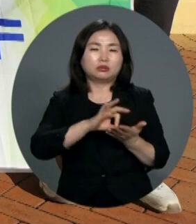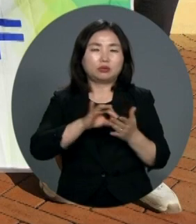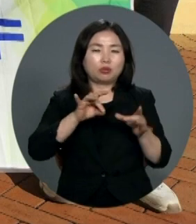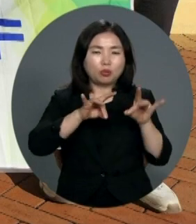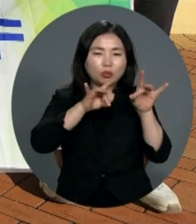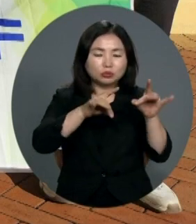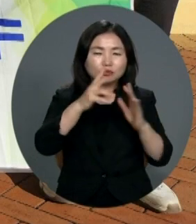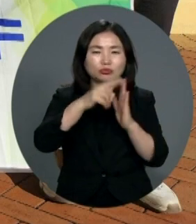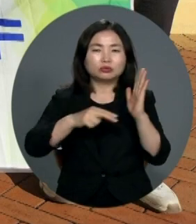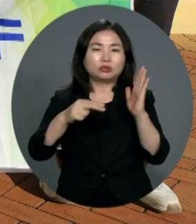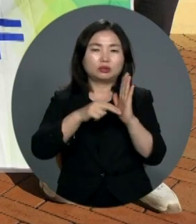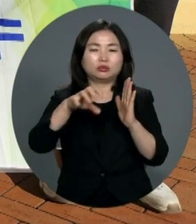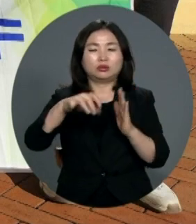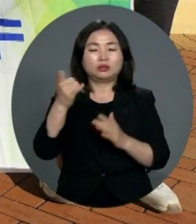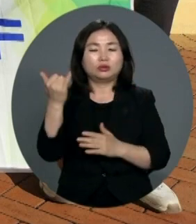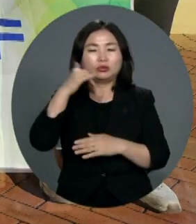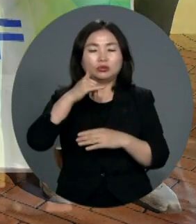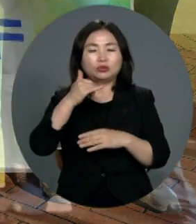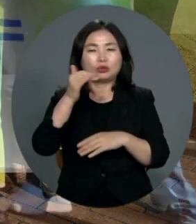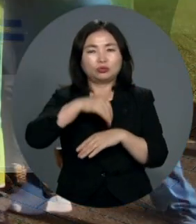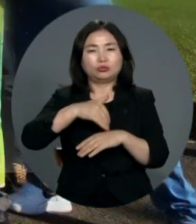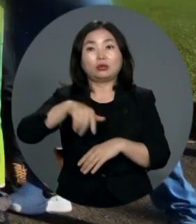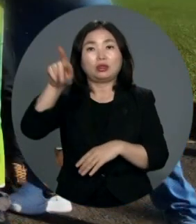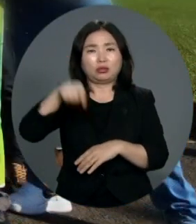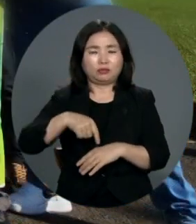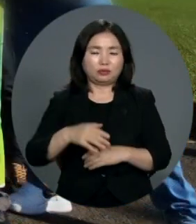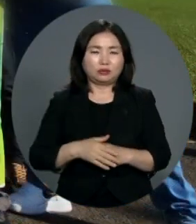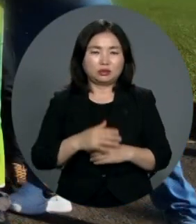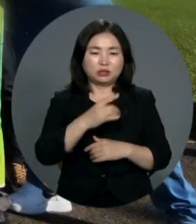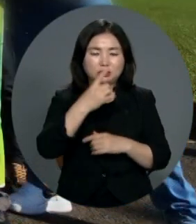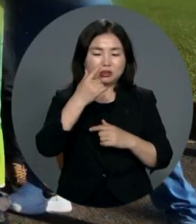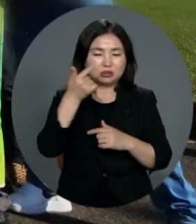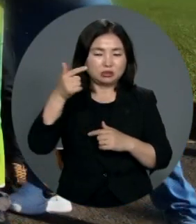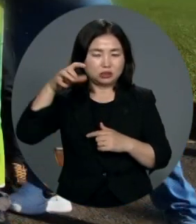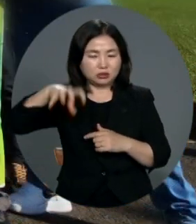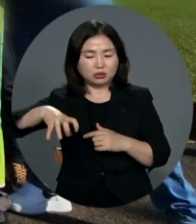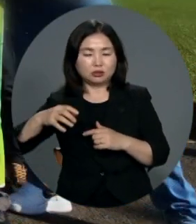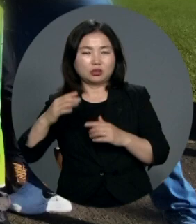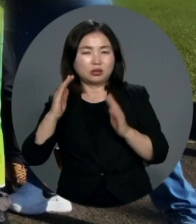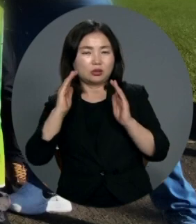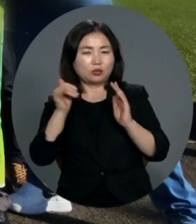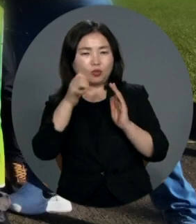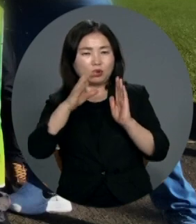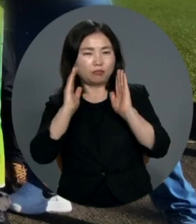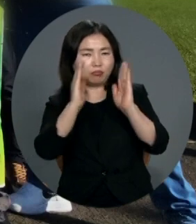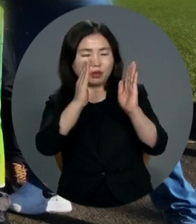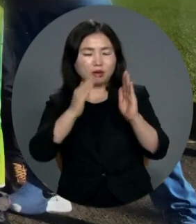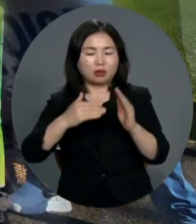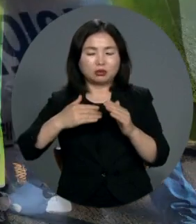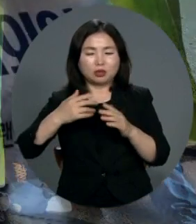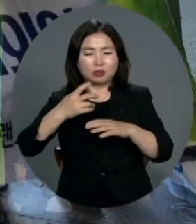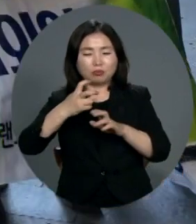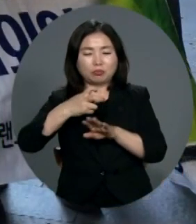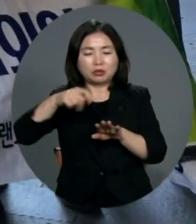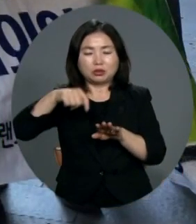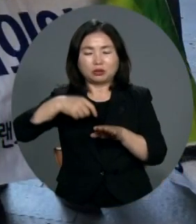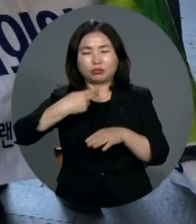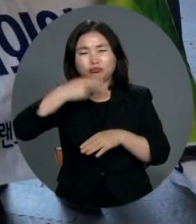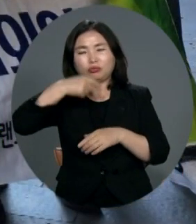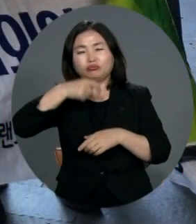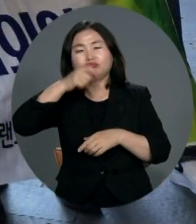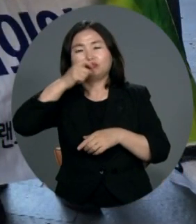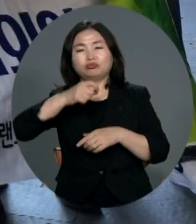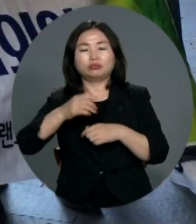호주와 뉴질랜드로 연수를 다녀왔습니다. 인천공항으로 향하는 버스에서부터 술을 마시는 등 연수 내내